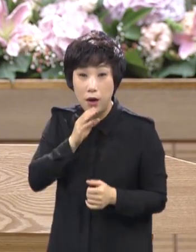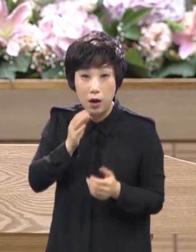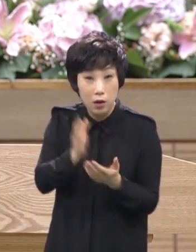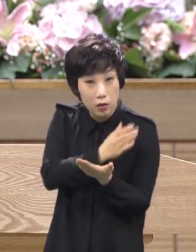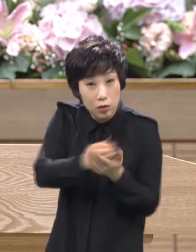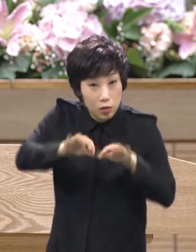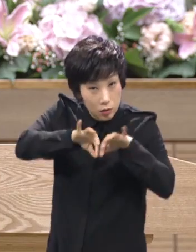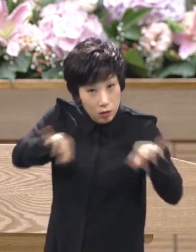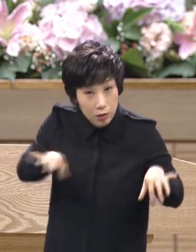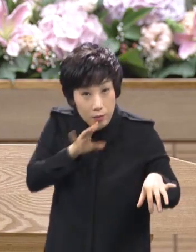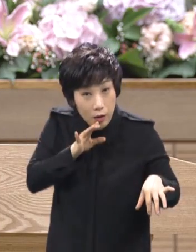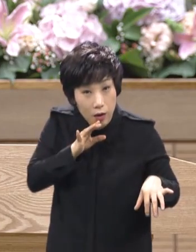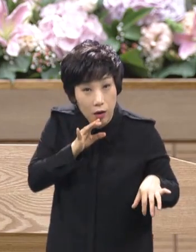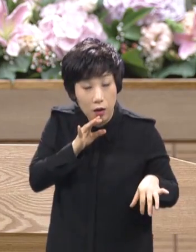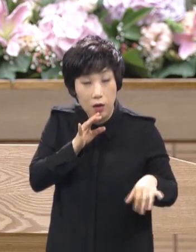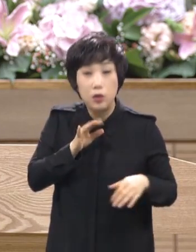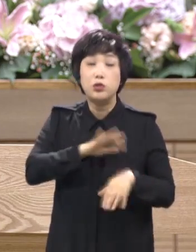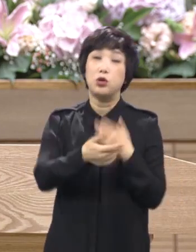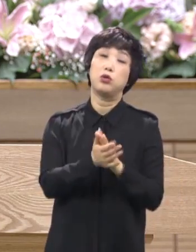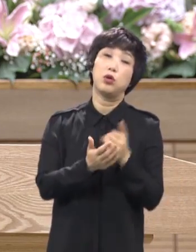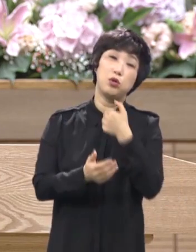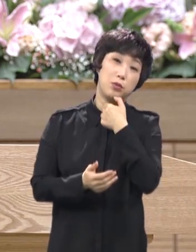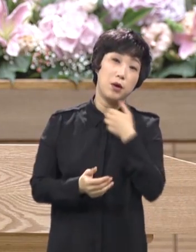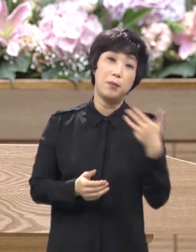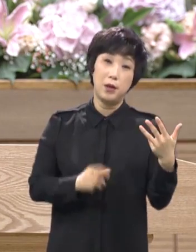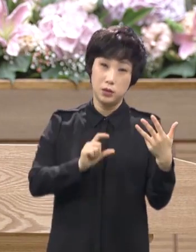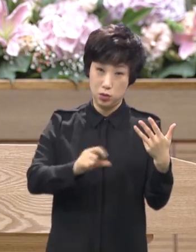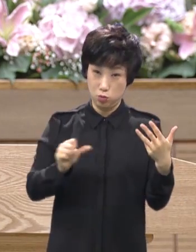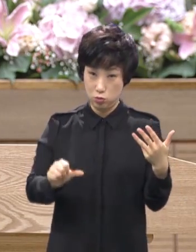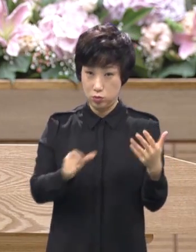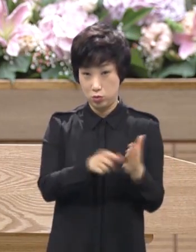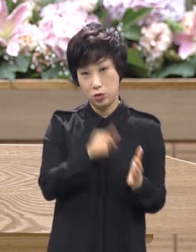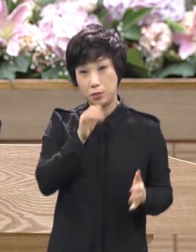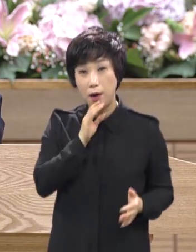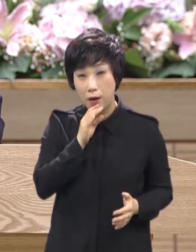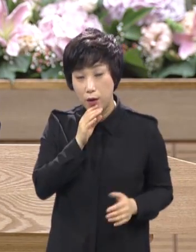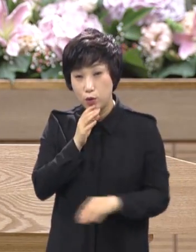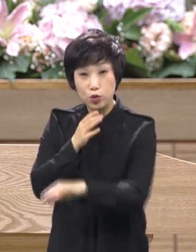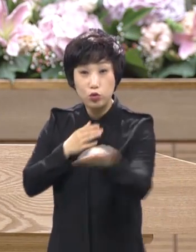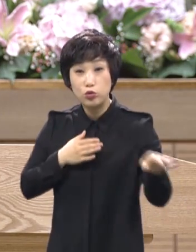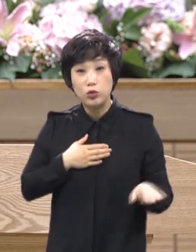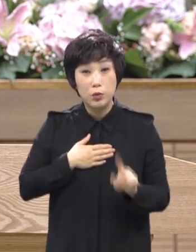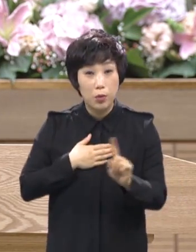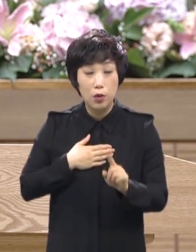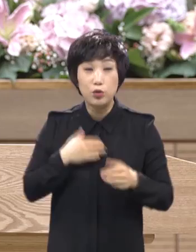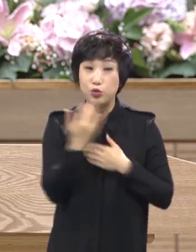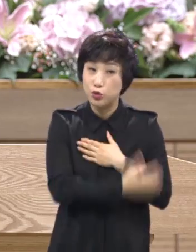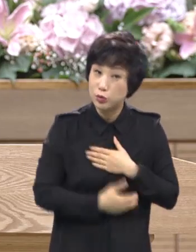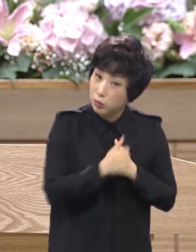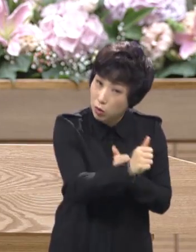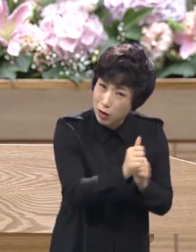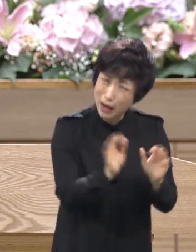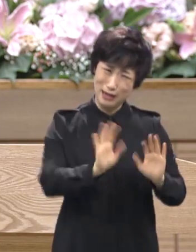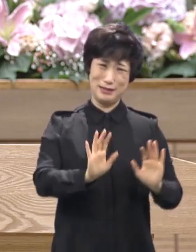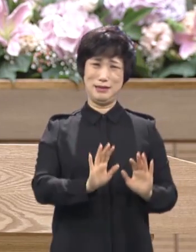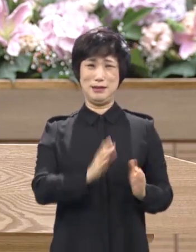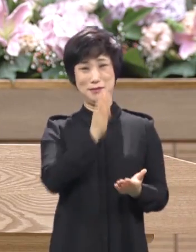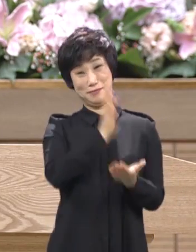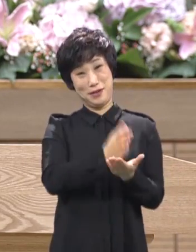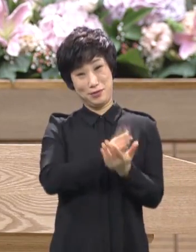생각하나니. 로마서 8장 5절 이하에 우리는 정말로 육신을 쫓는 자가 되지